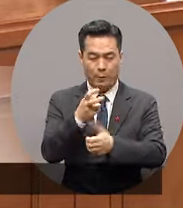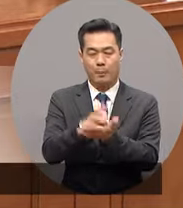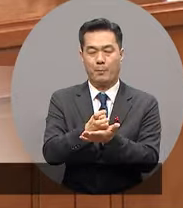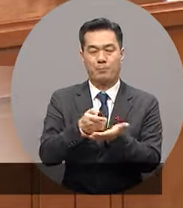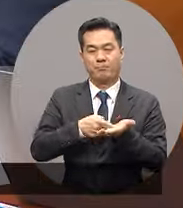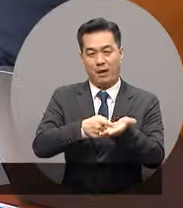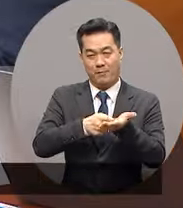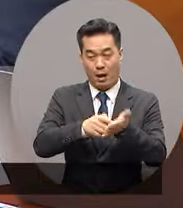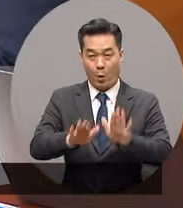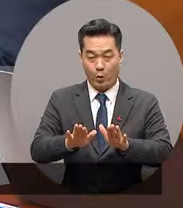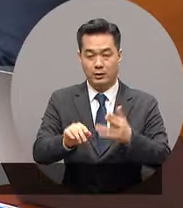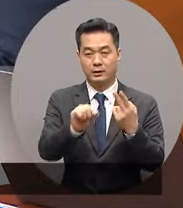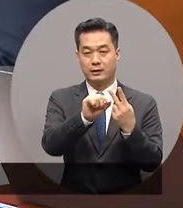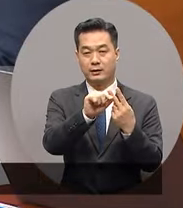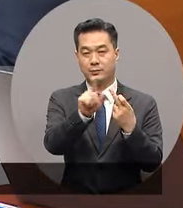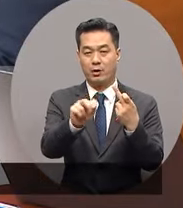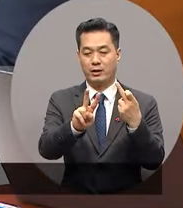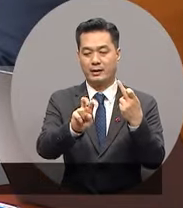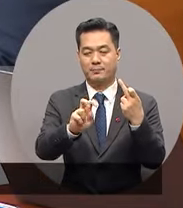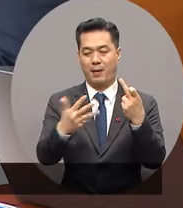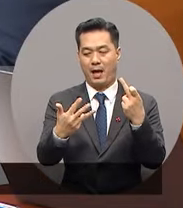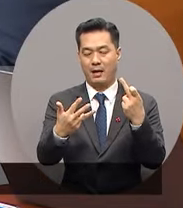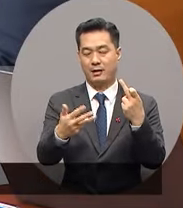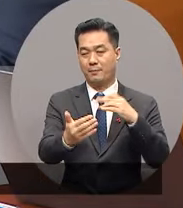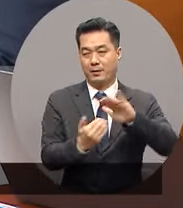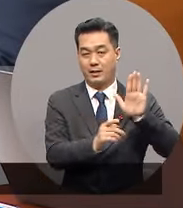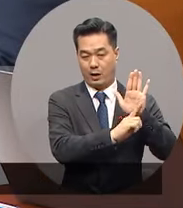처리를 오는 28일로 예고한 상황이라